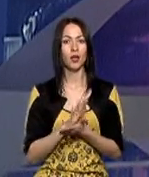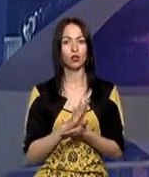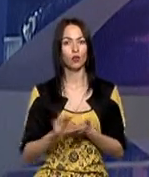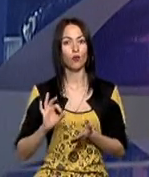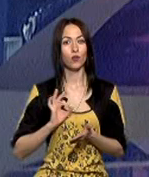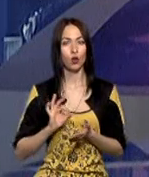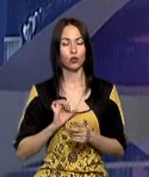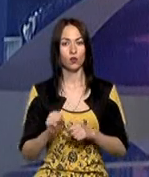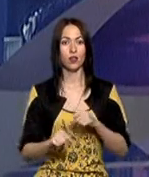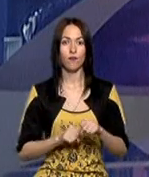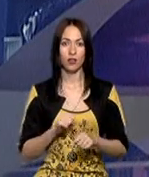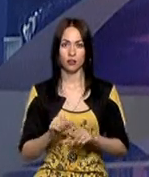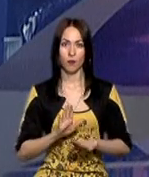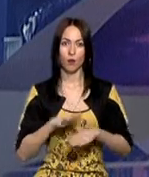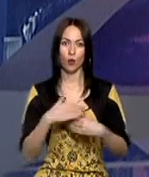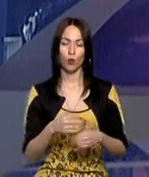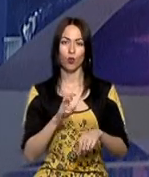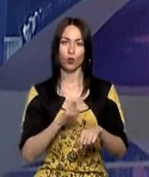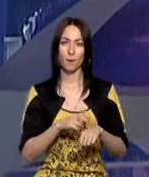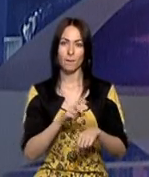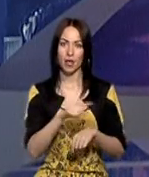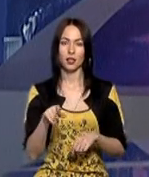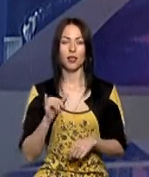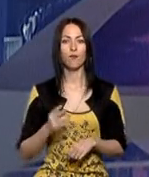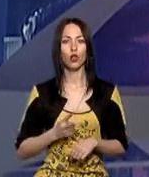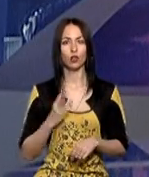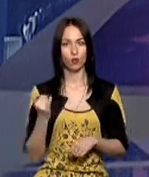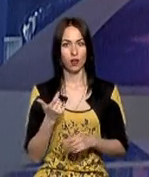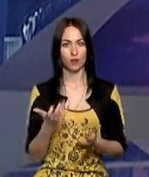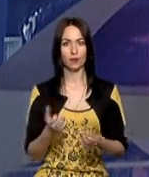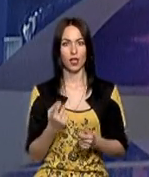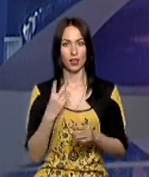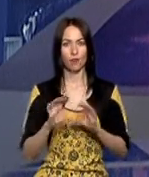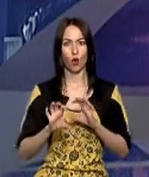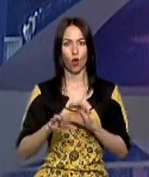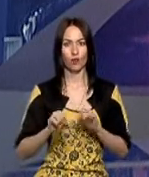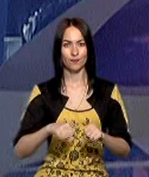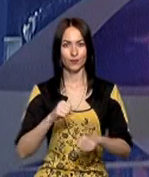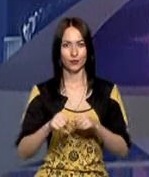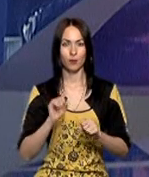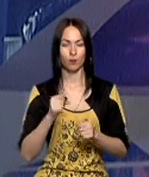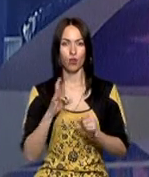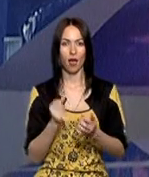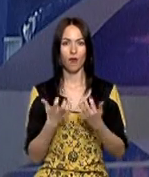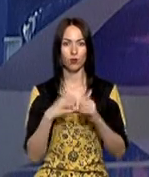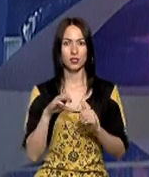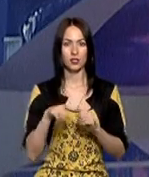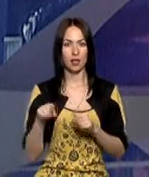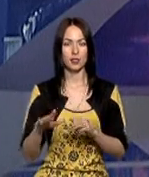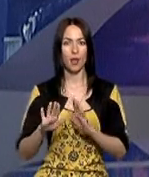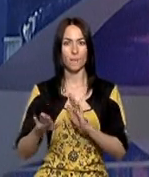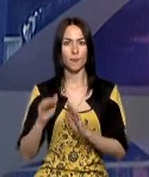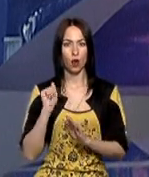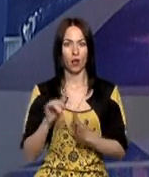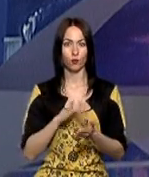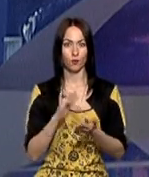Безкоштовне користування велосипедами пропонують медикам та волонтерам у Харкові. Взяти двоколісний можна на автоматизованій станції прокату. У